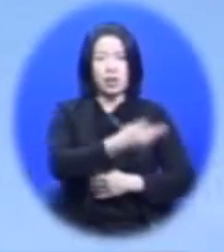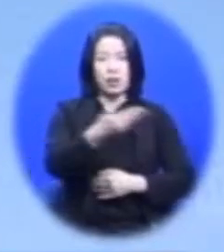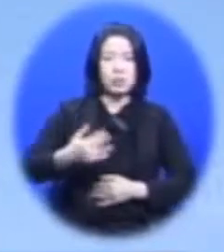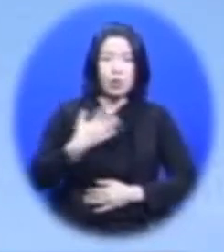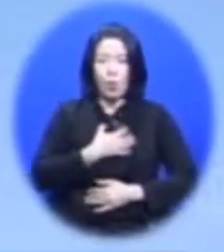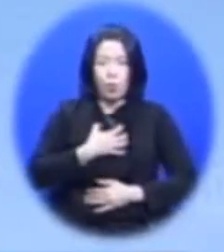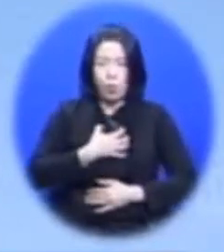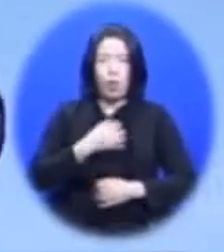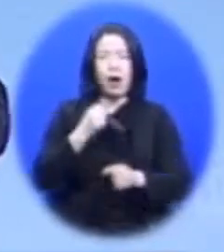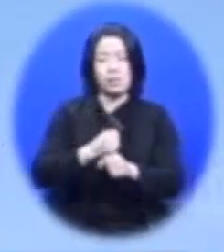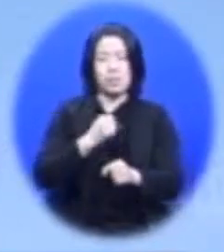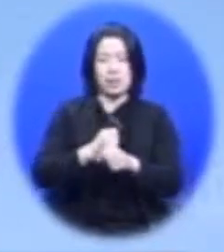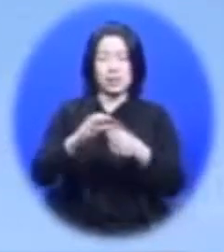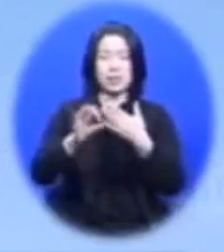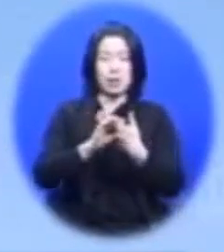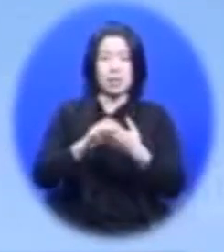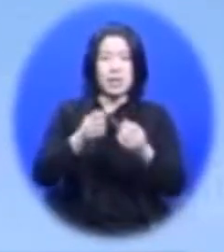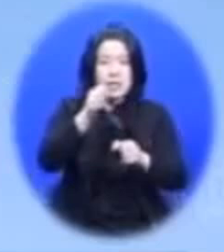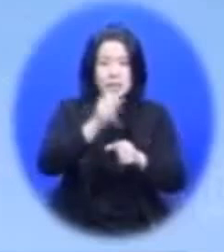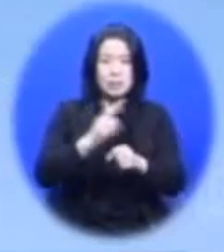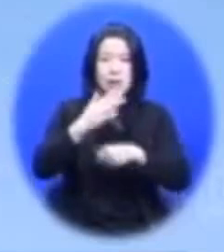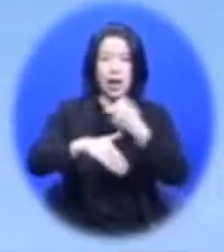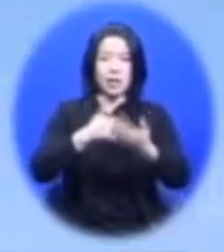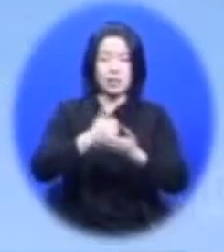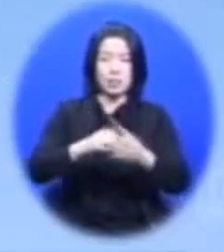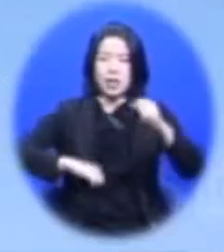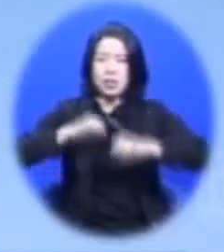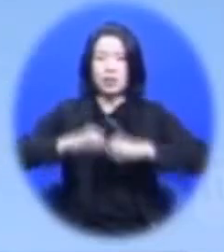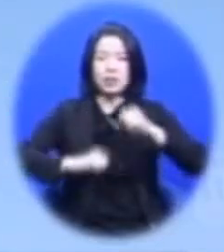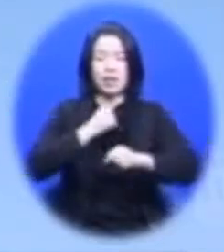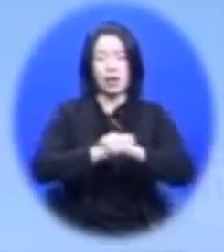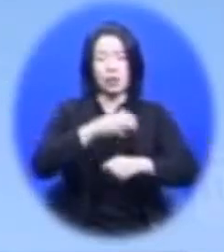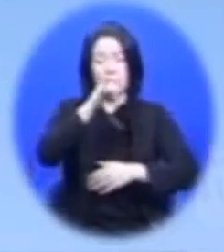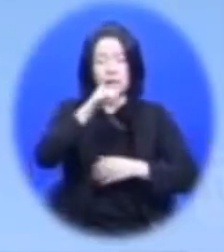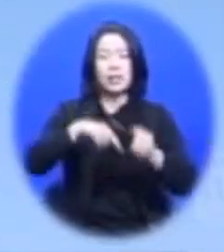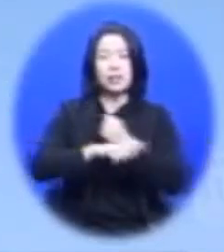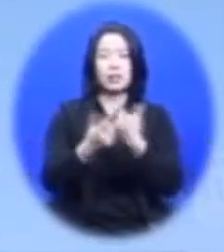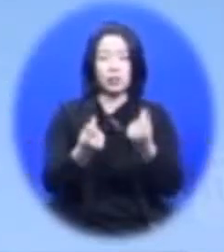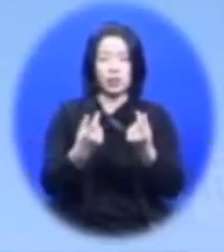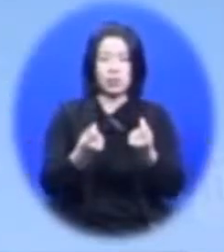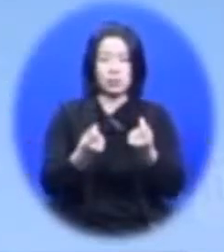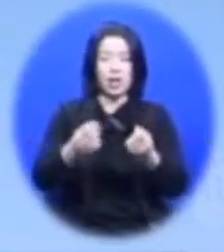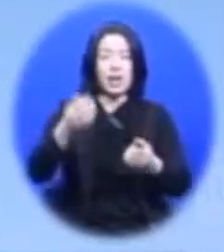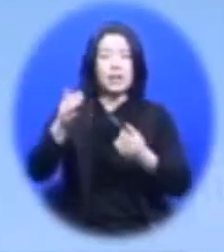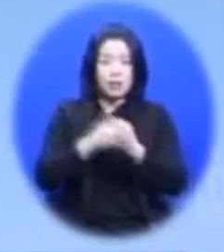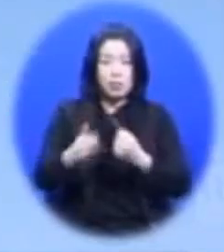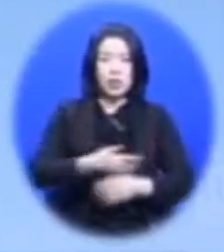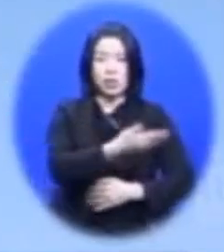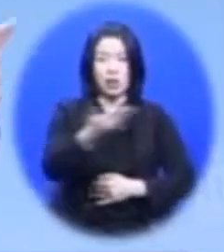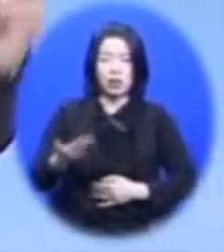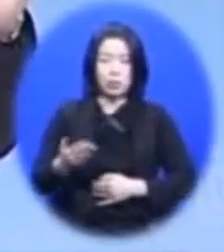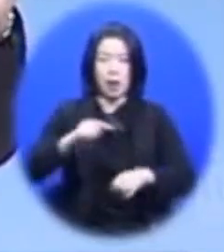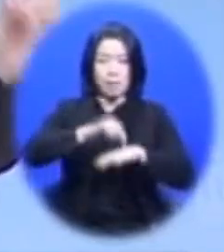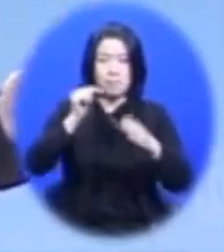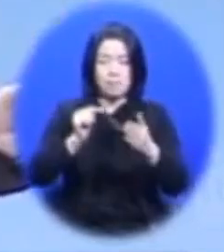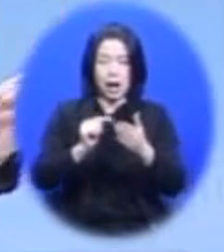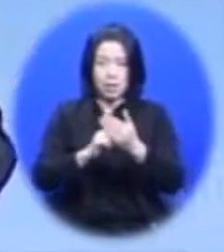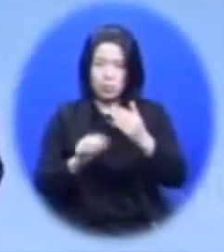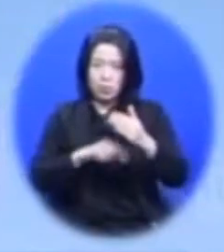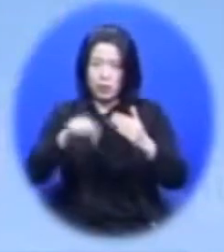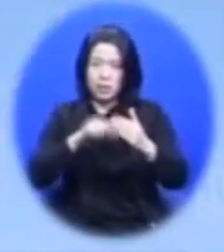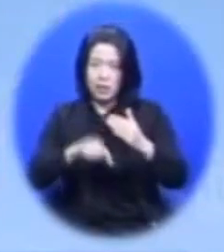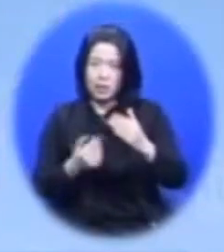있다면 이미 하나님은 역사하고 계시다는 뜻입니다. 그러므로 여러분이 여러분의 마음에 일어나는 이